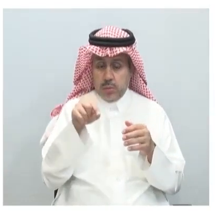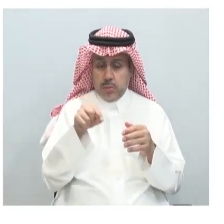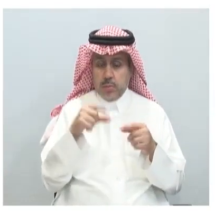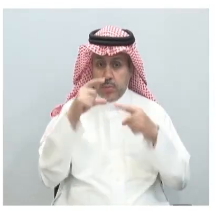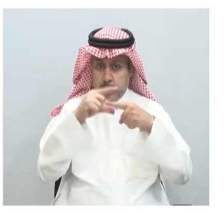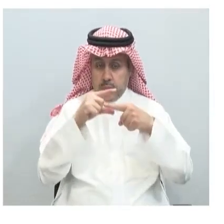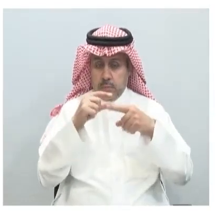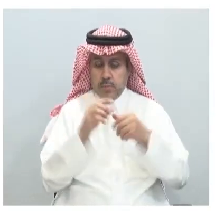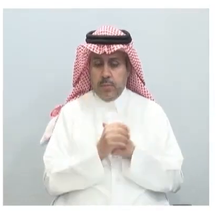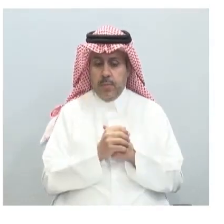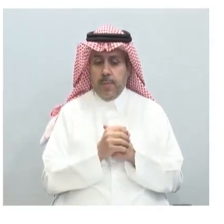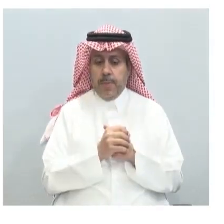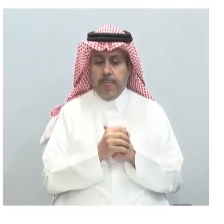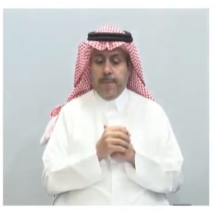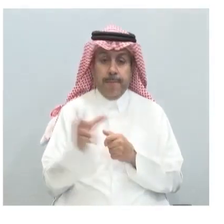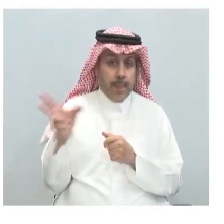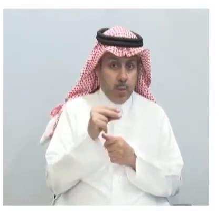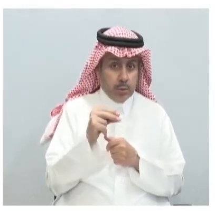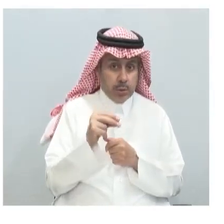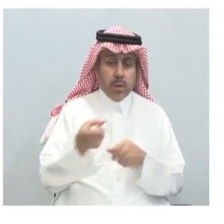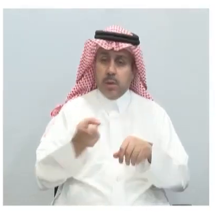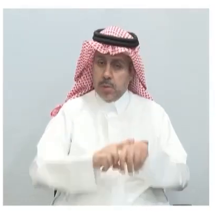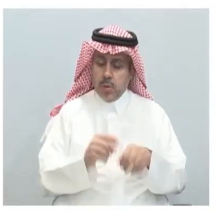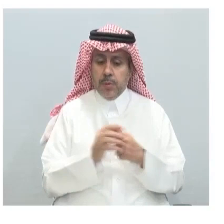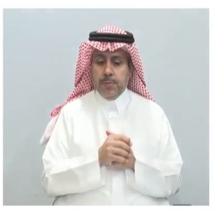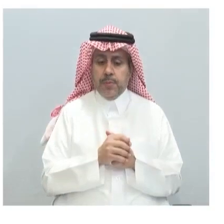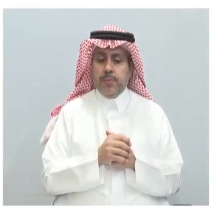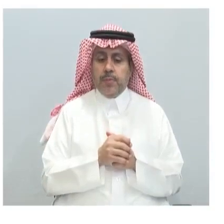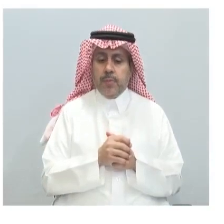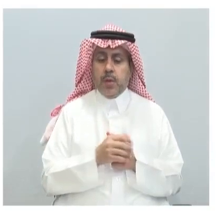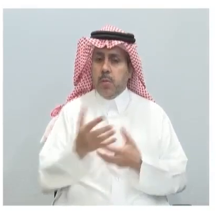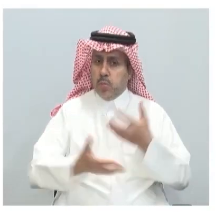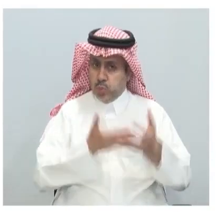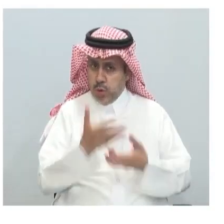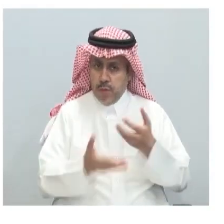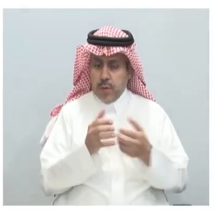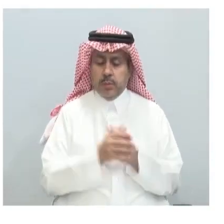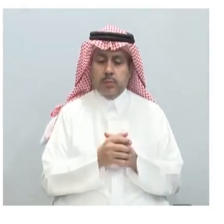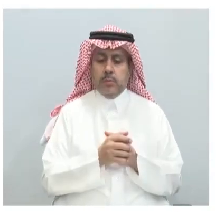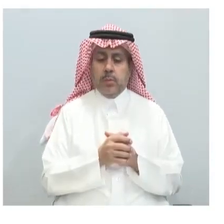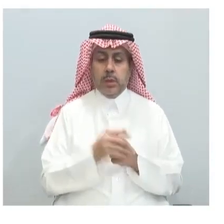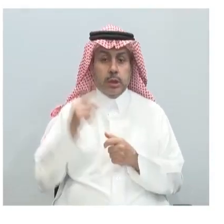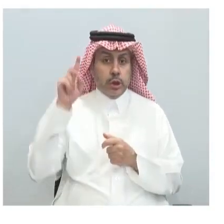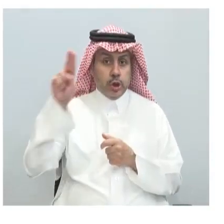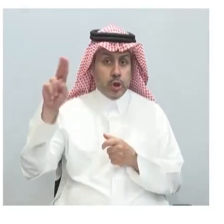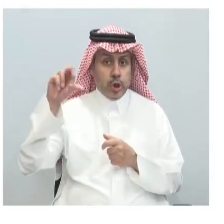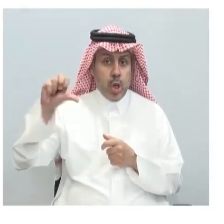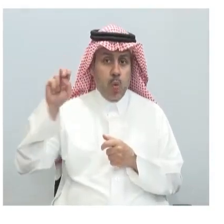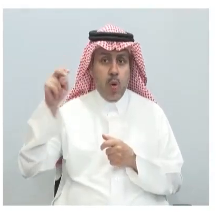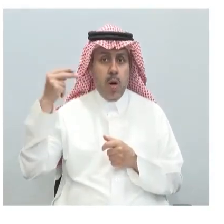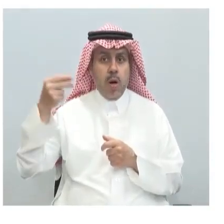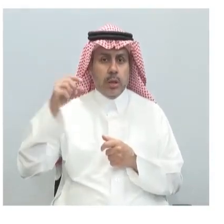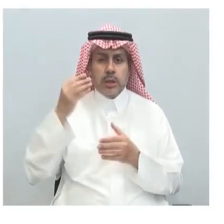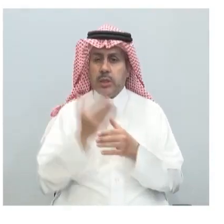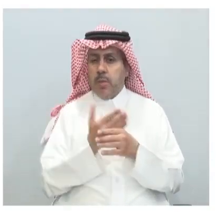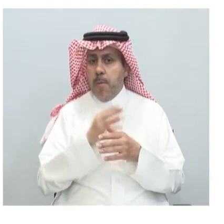صحيح لاحظ النواتج اعطتني مره اخرى المتفاعلات تتوقع ما هو السبب في ذلك